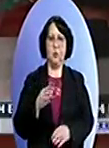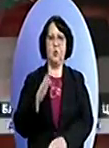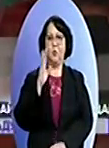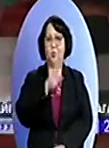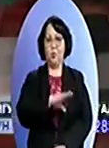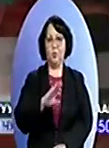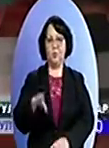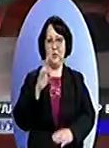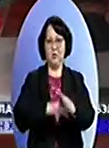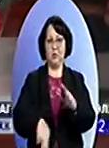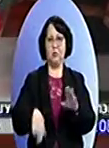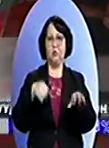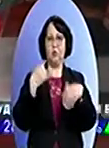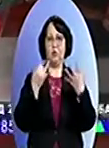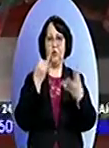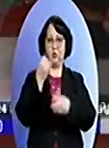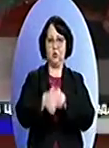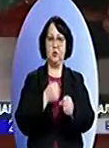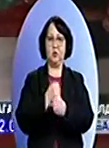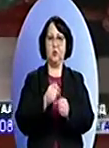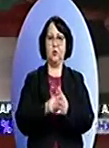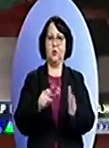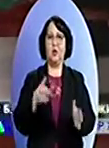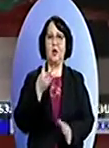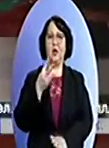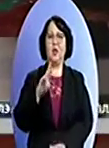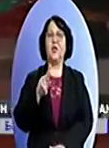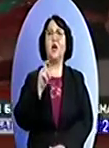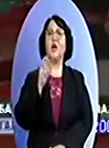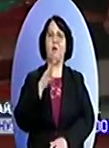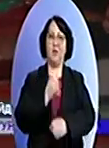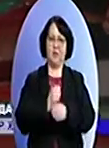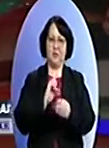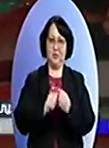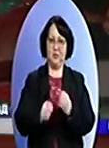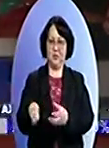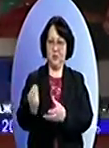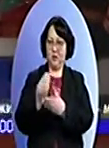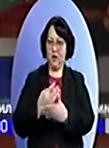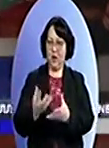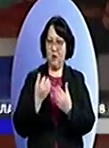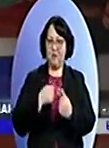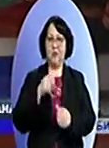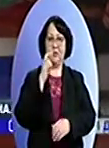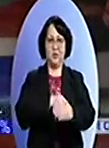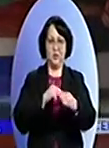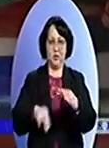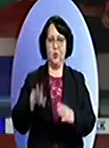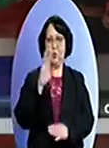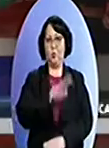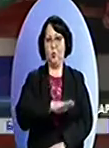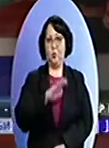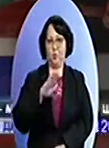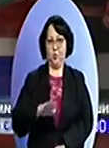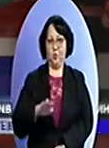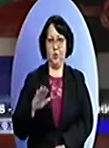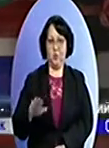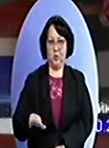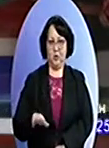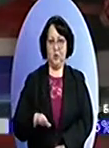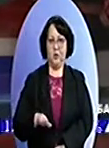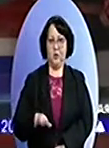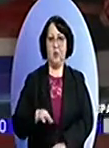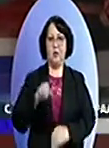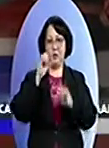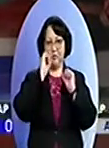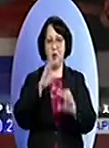одоо 7 жилдээ Нярвын ажил хийж байна. Тэгээ энэ авч байгаа шагнал маань одоо цэцэрлэгийн маань хүүхдүүдийн одоо